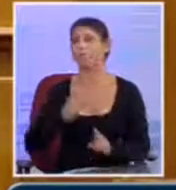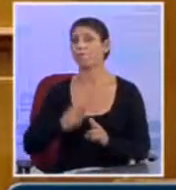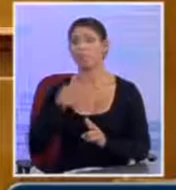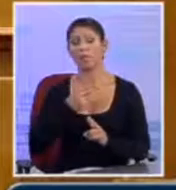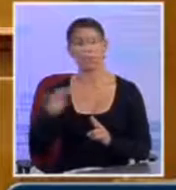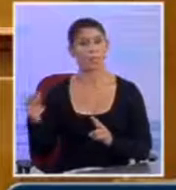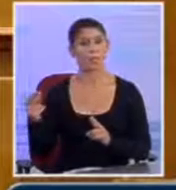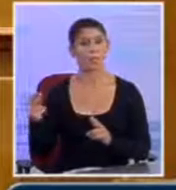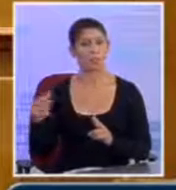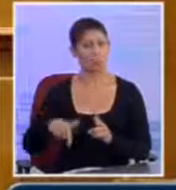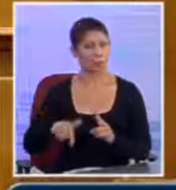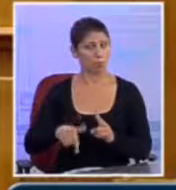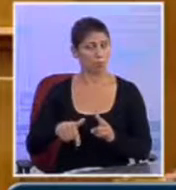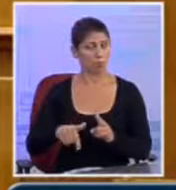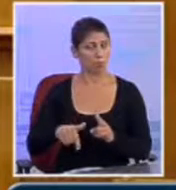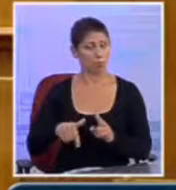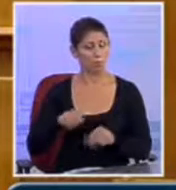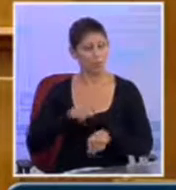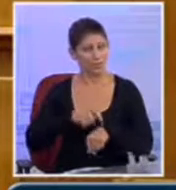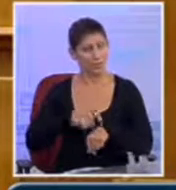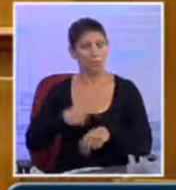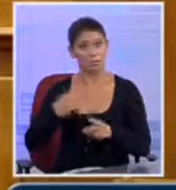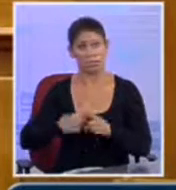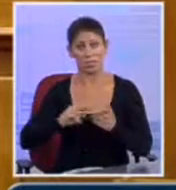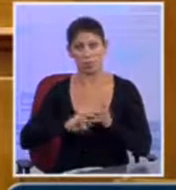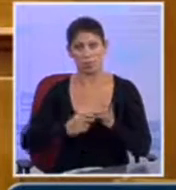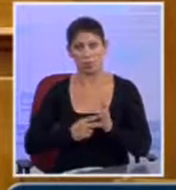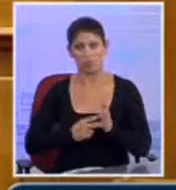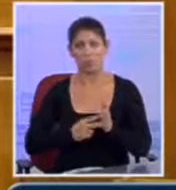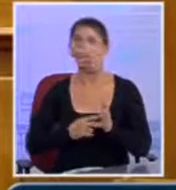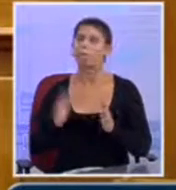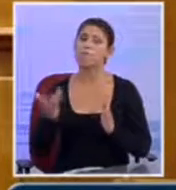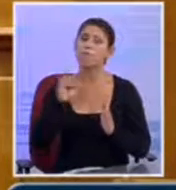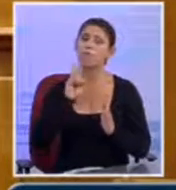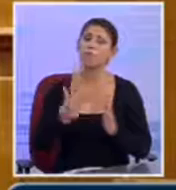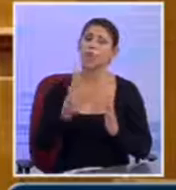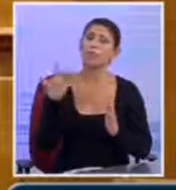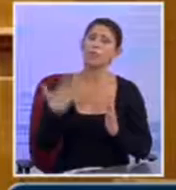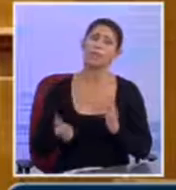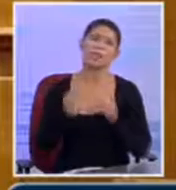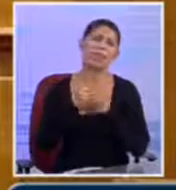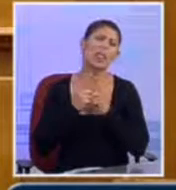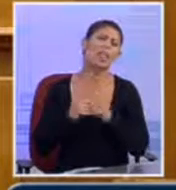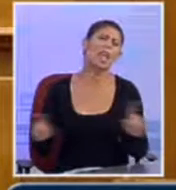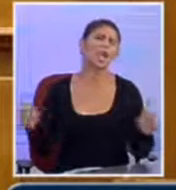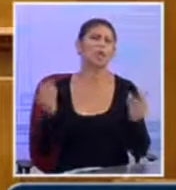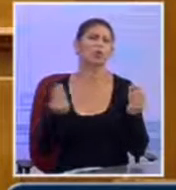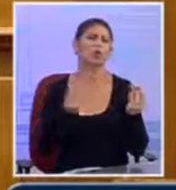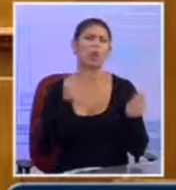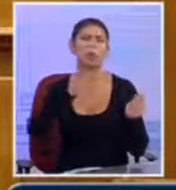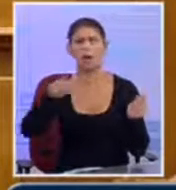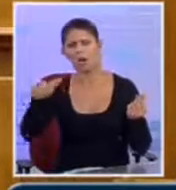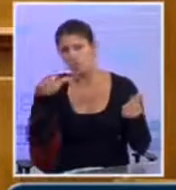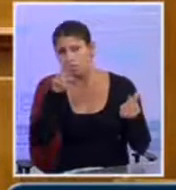στο οποίο βρίσκεται η ελληνική οικονομία, από ό,τι φαίνεται, επιδέχεται διαφορετικών αναγνώσεων,